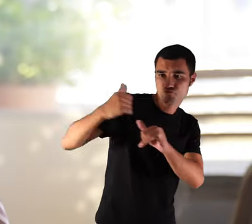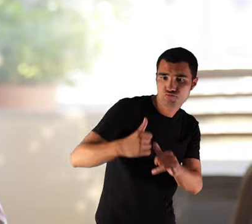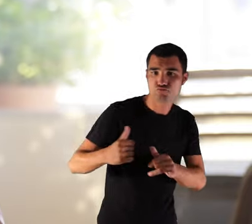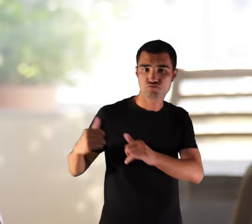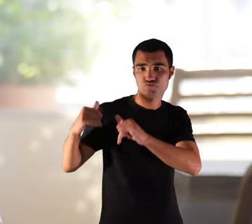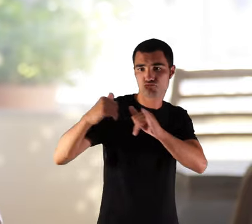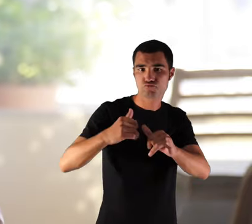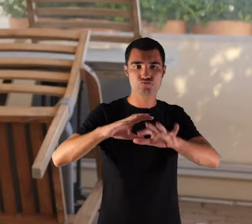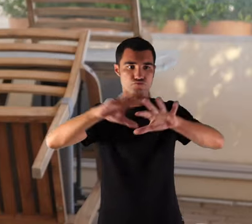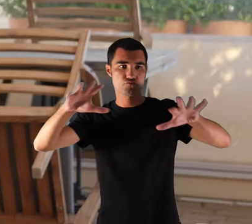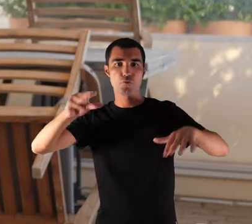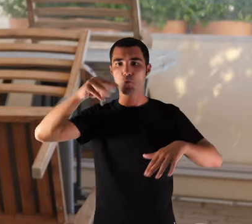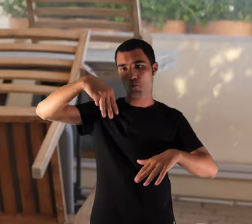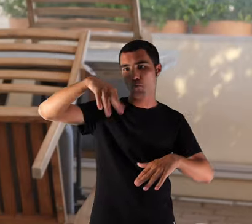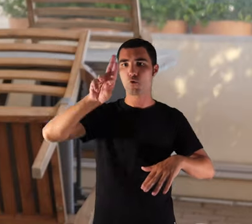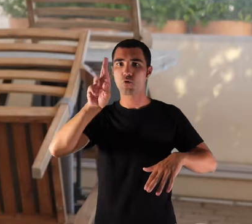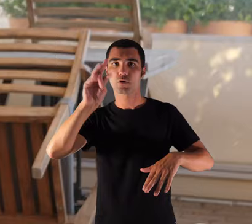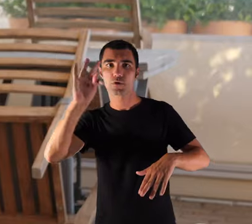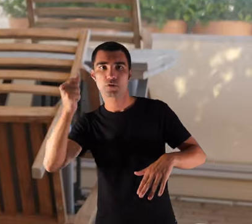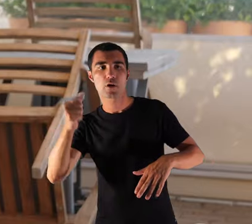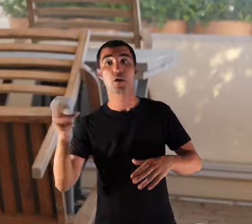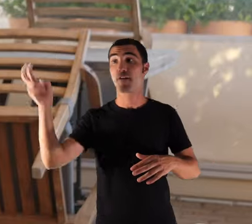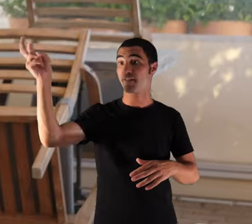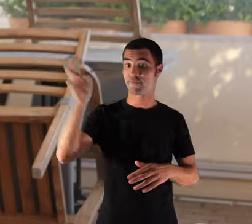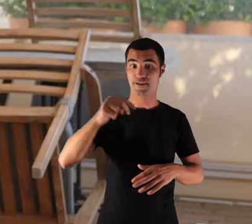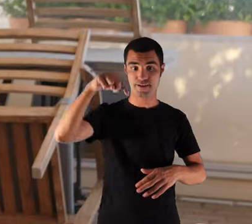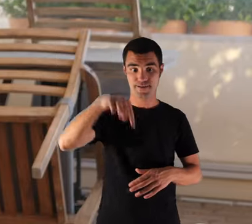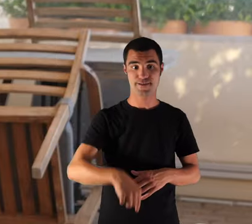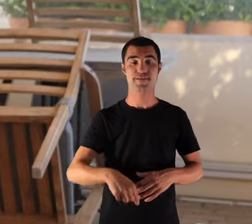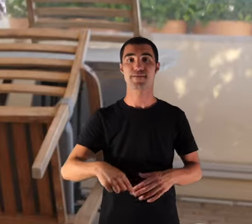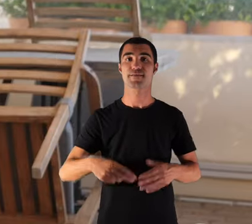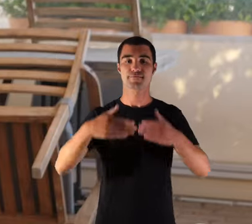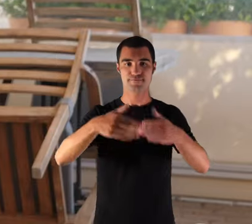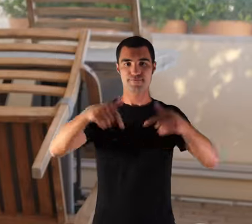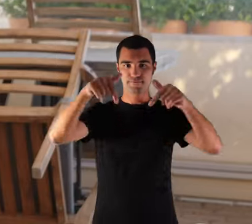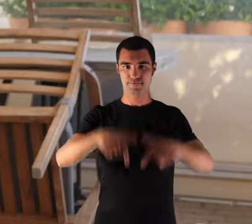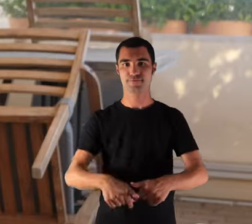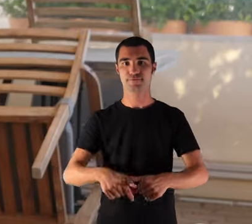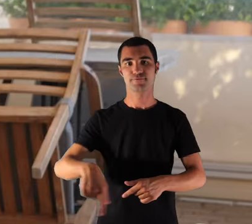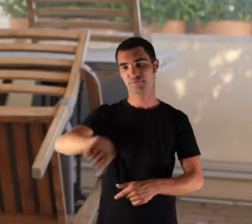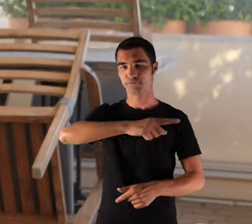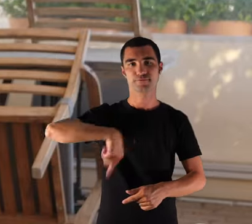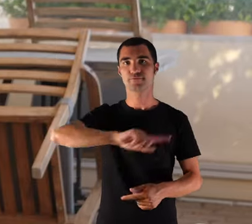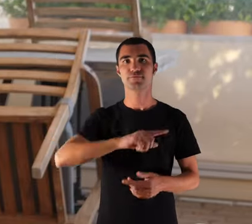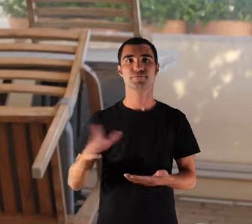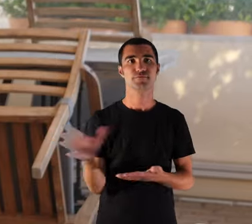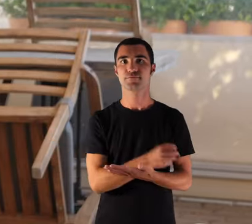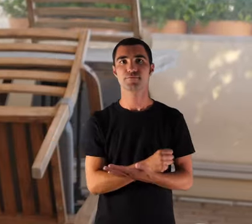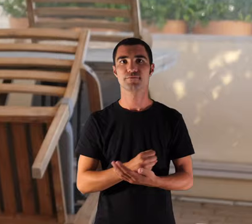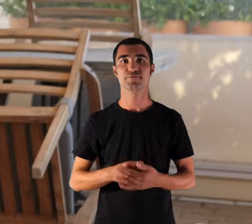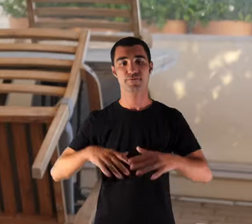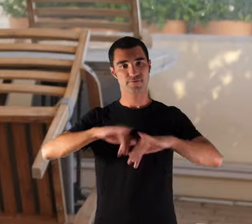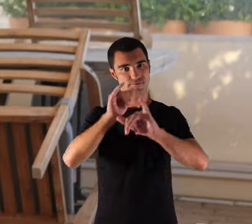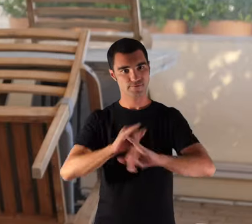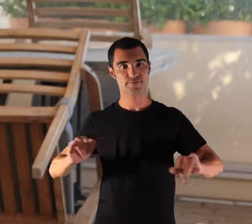barca de multa i després veníem aquí i els remaven els pals. Taulons, fèiem taulons i els remaven.